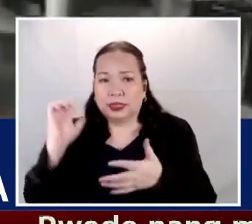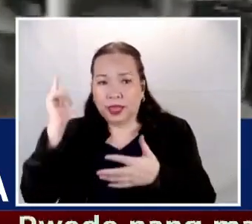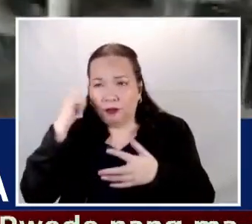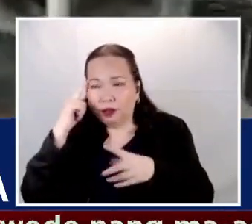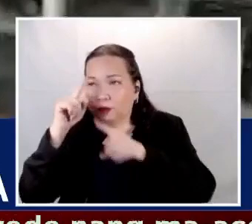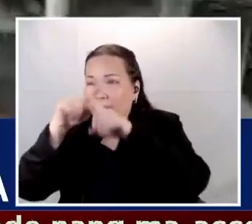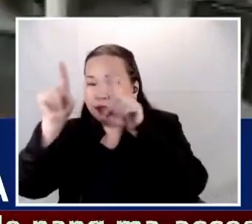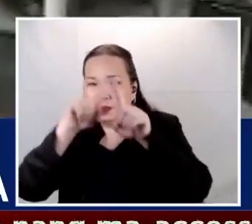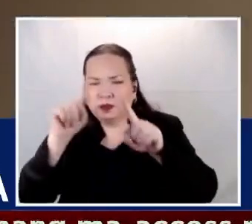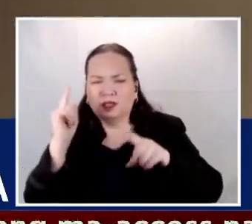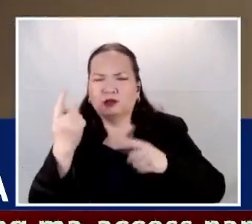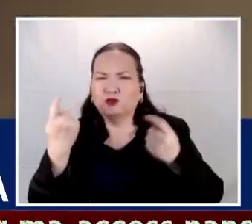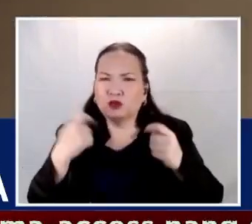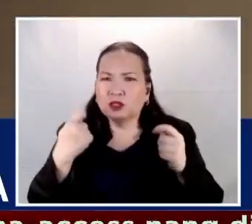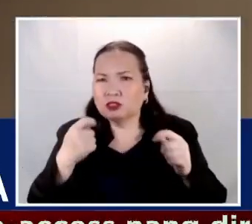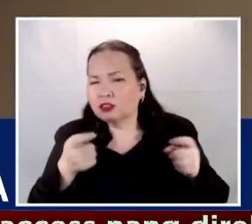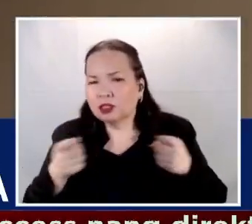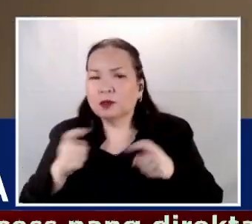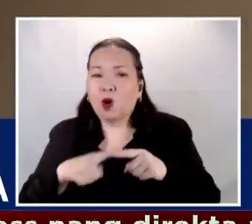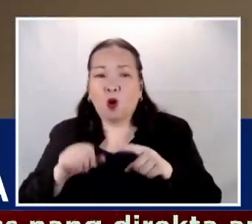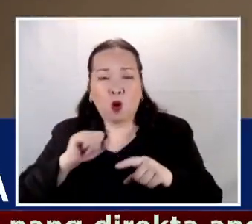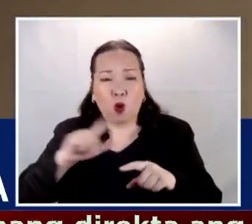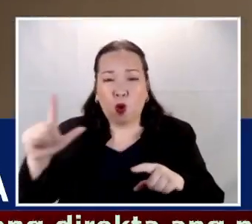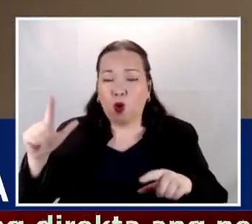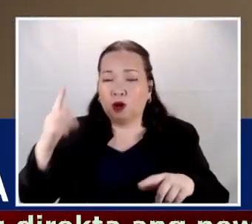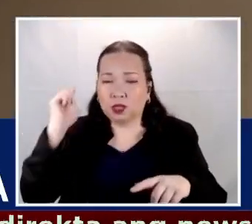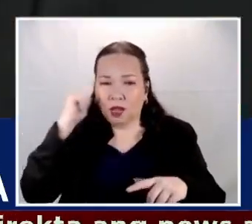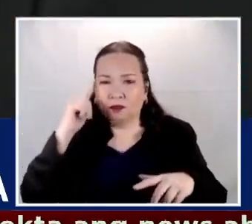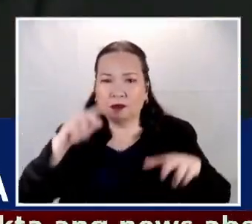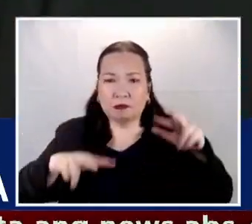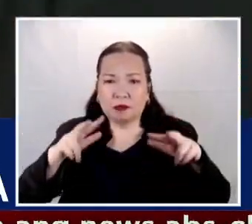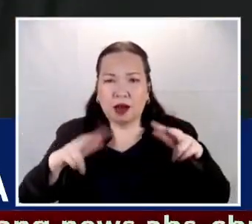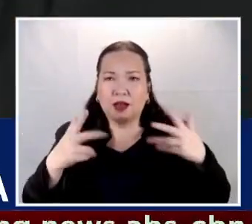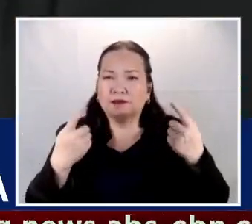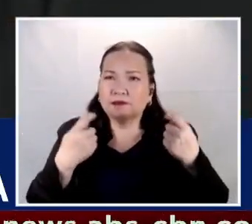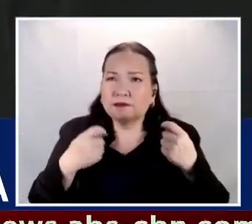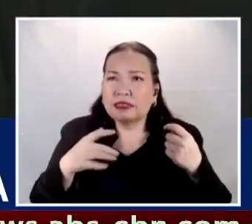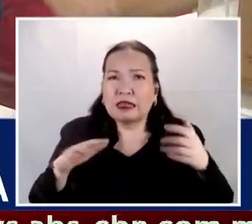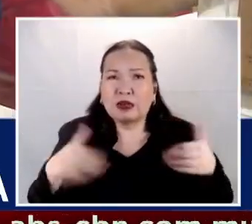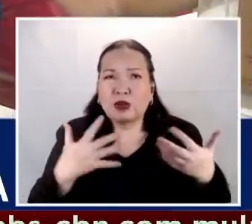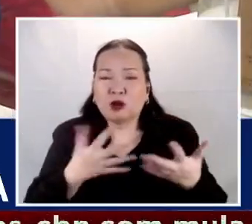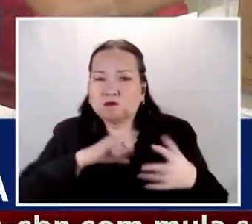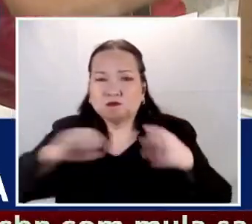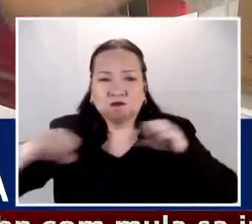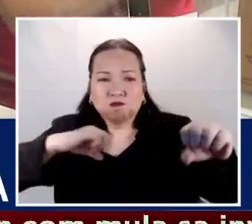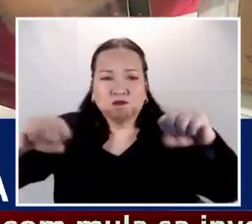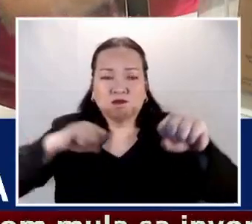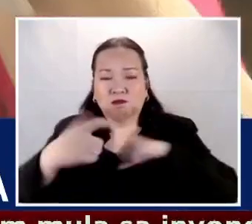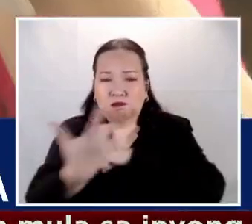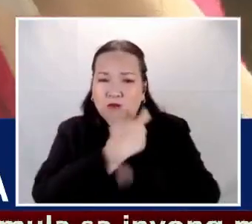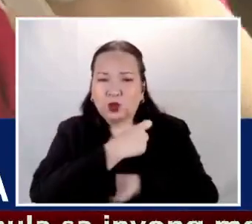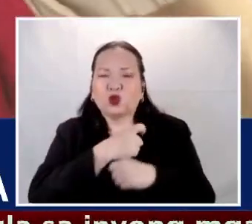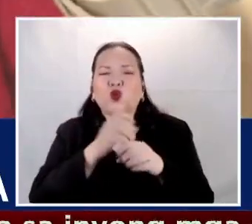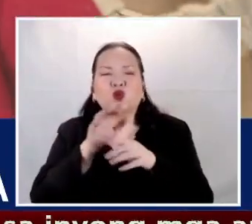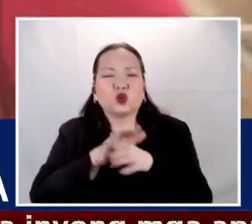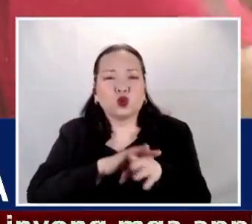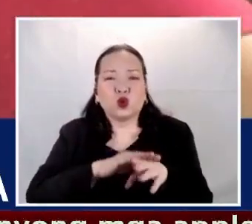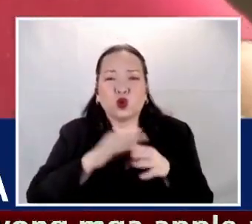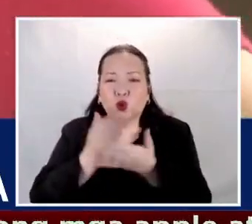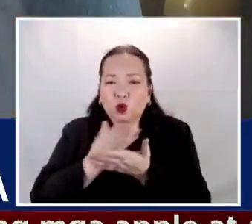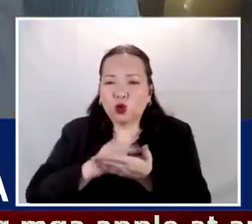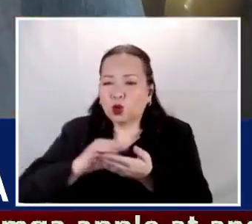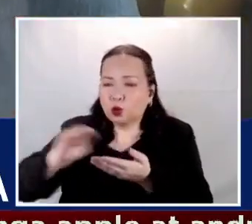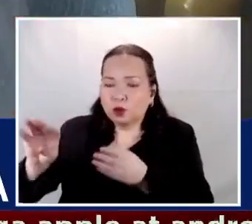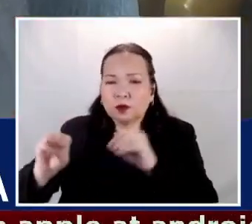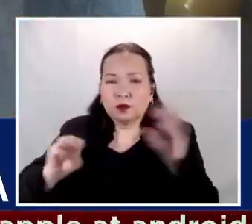dahil nagkukumahog ang mga bansa sa bakuna, naging mabagal din ang pamamahagi nito. Sa pagtatapos ng